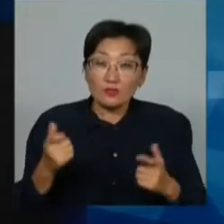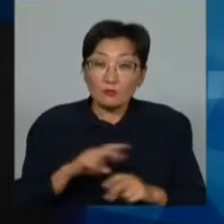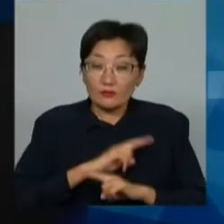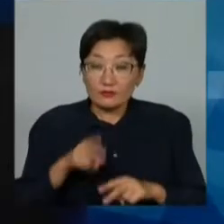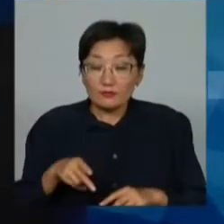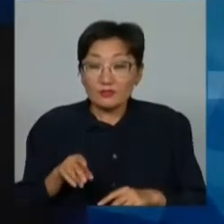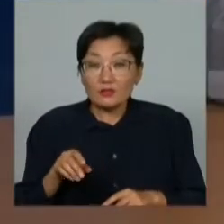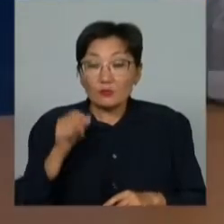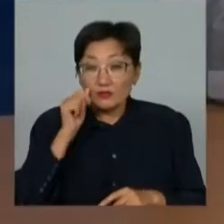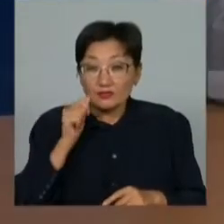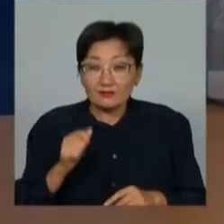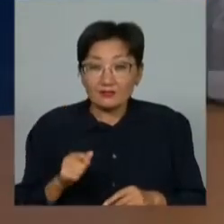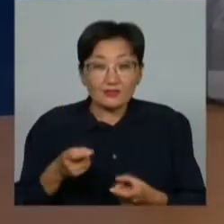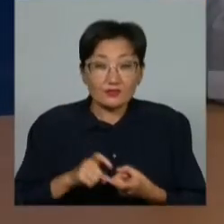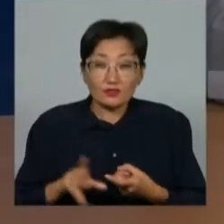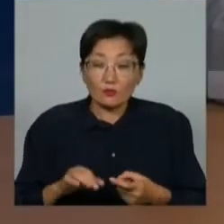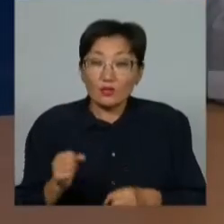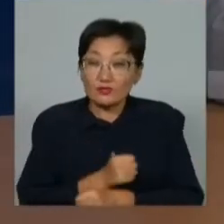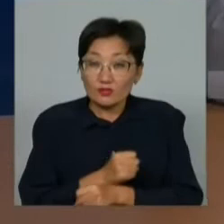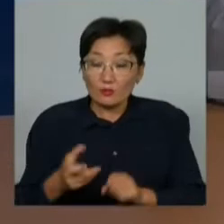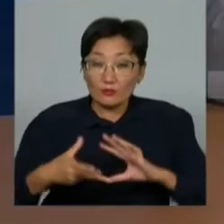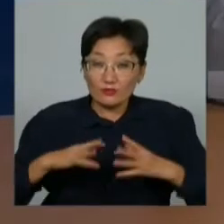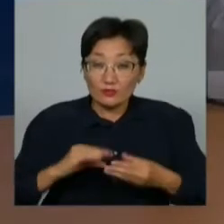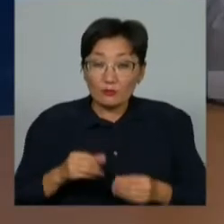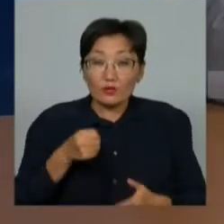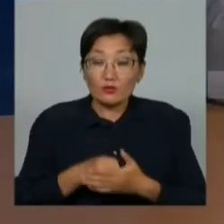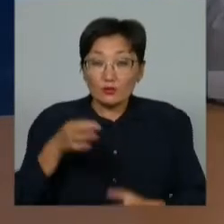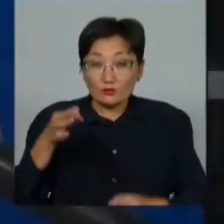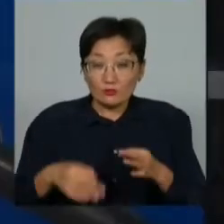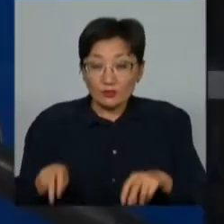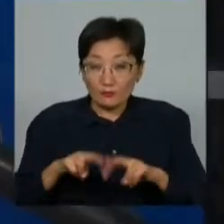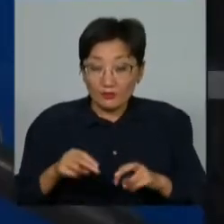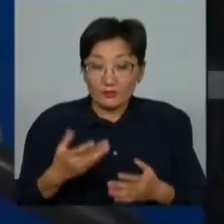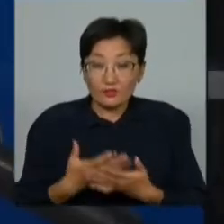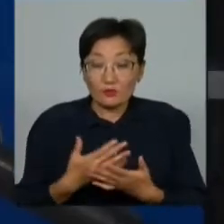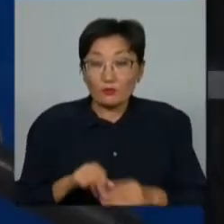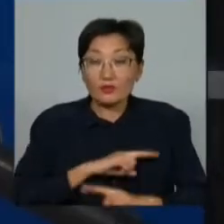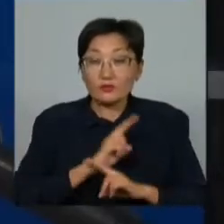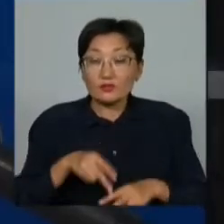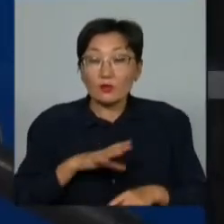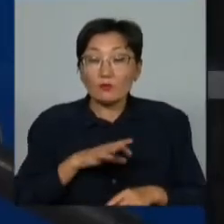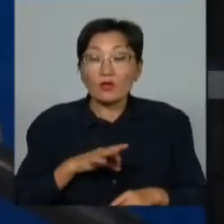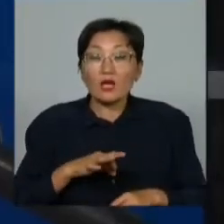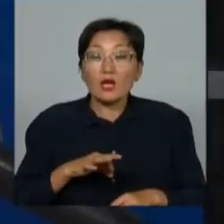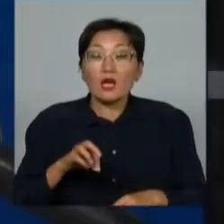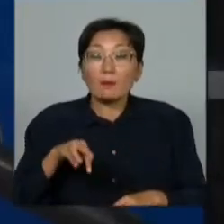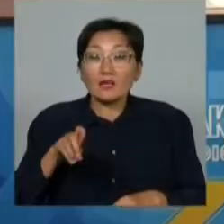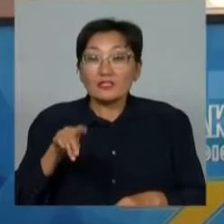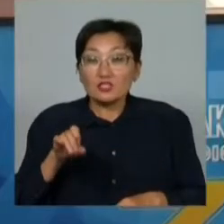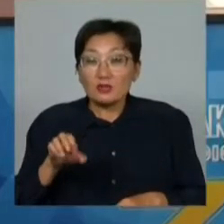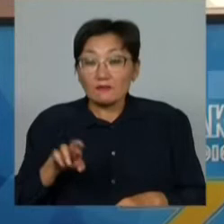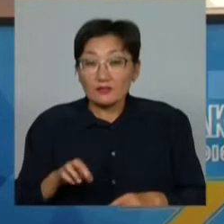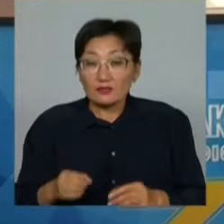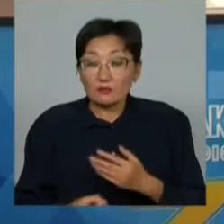гибель Анатолия Рейбанда никак не связана с побоями. Результаты досудебного расследования показали, что смерть наступила от механической асфиксии,